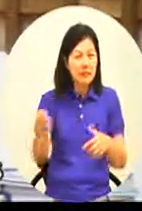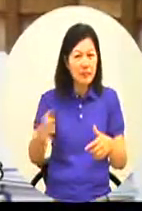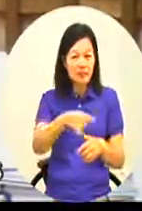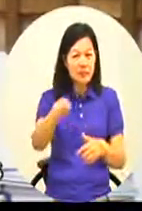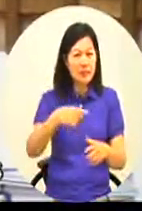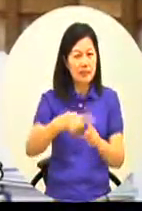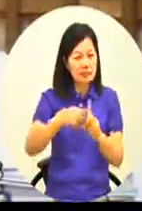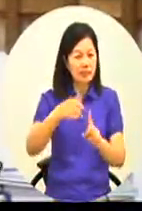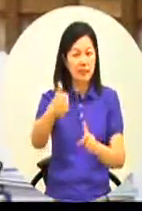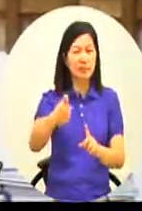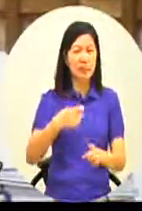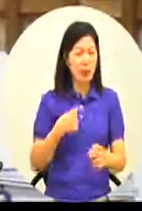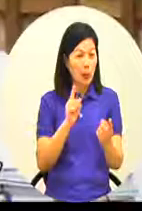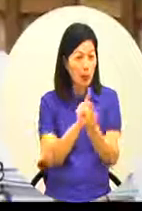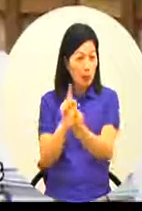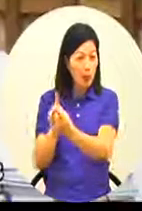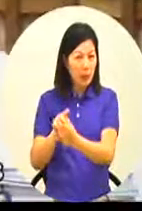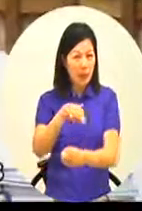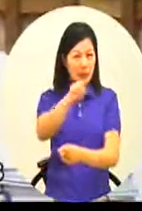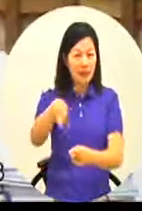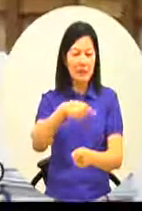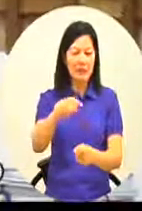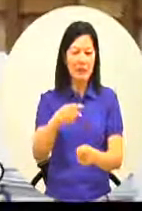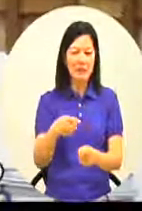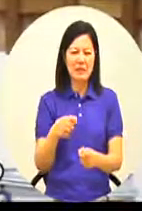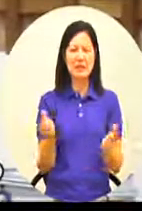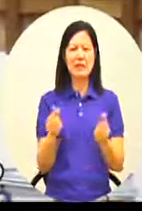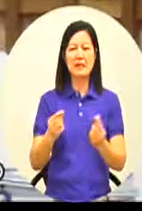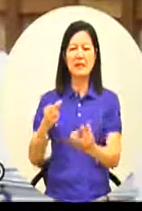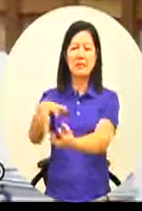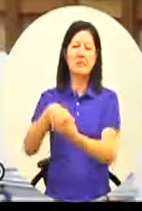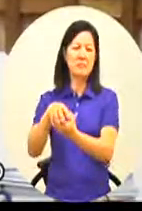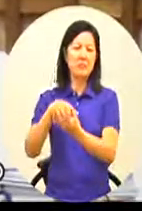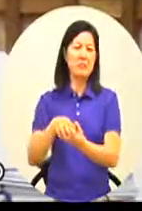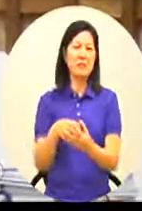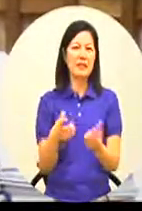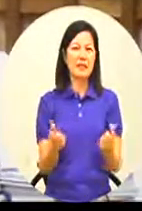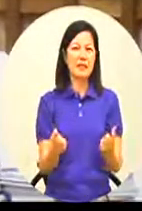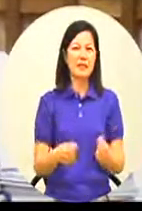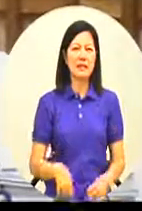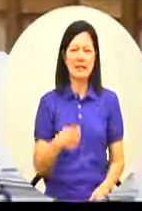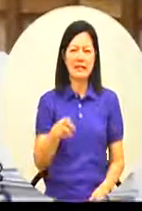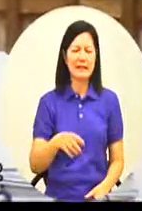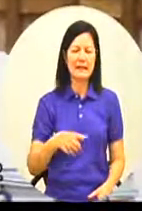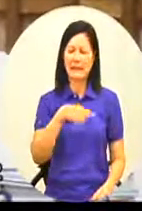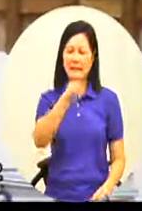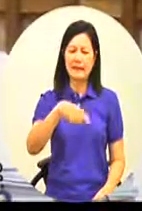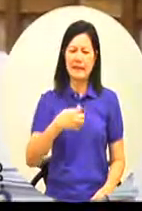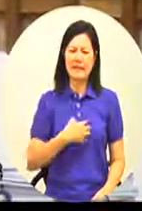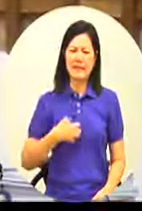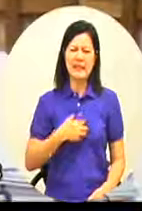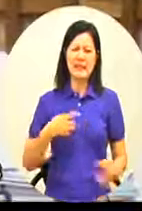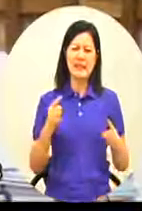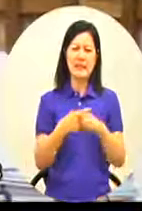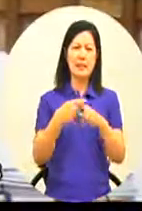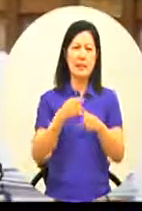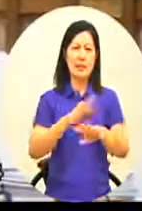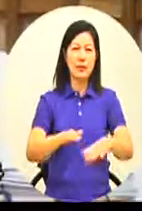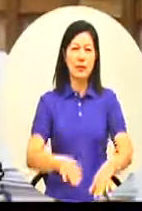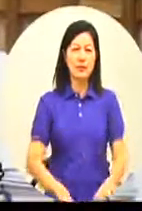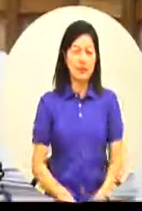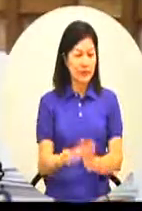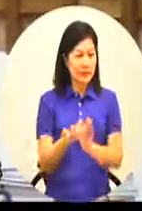我所拄到是拢咧遐个领便当的呢。迄真正是用错到无那里啦！恁应该事